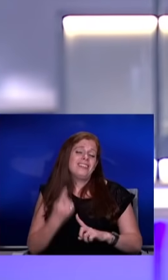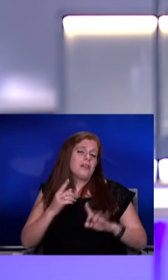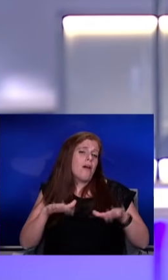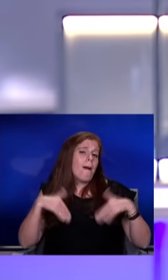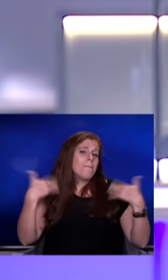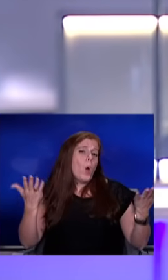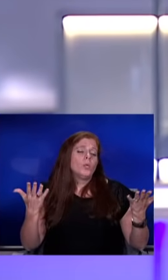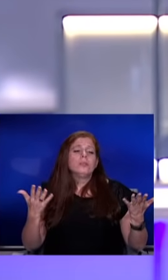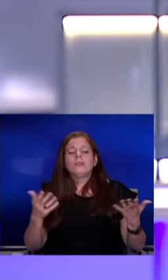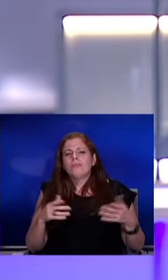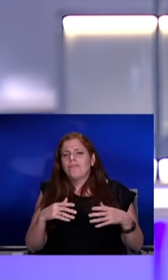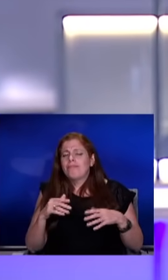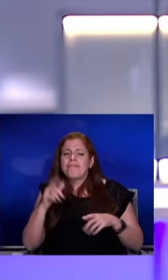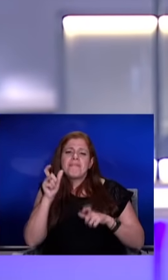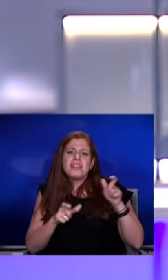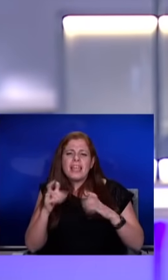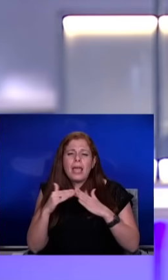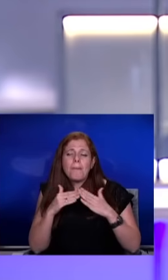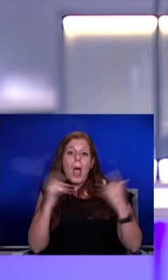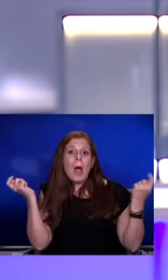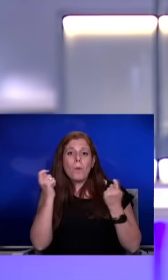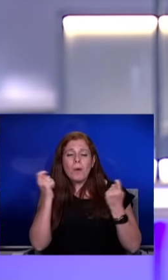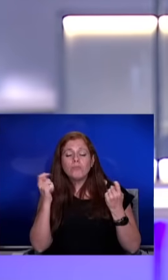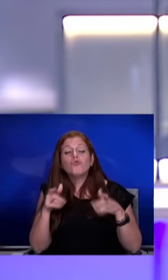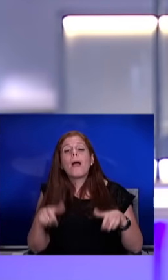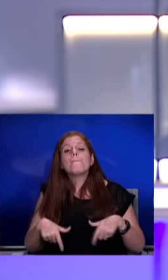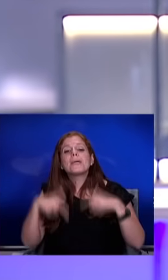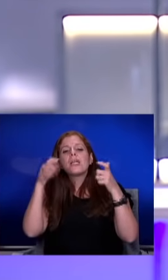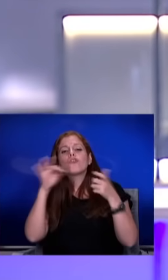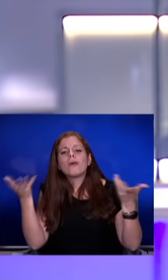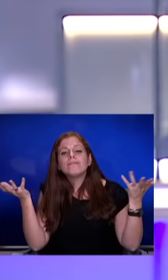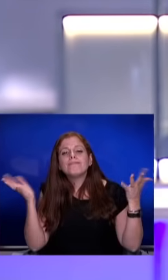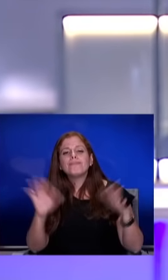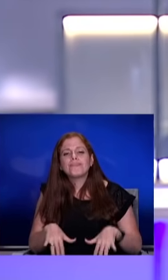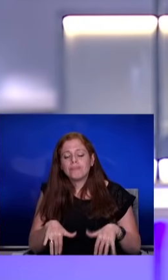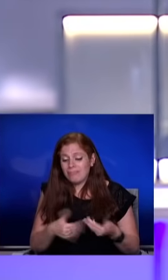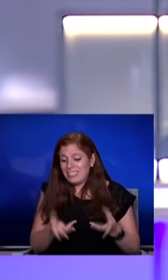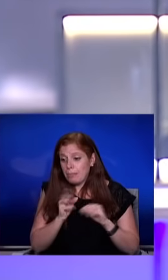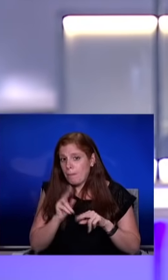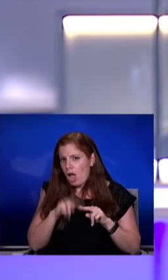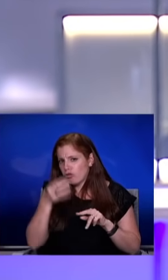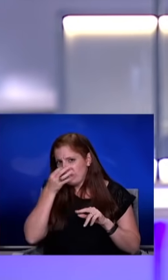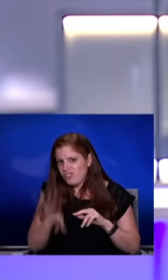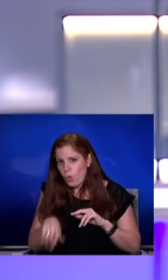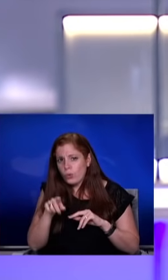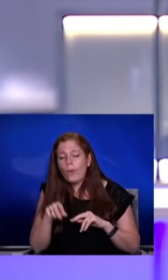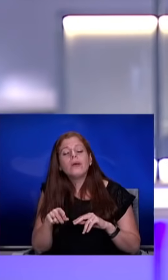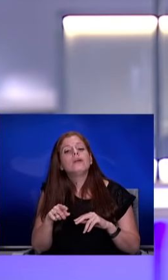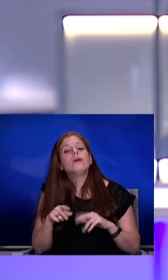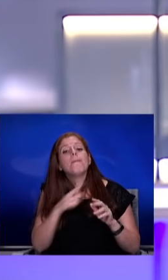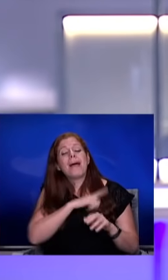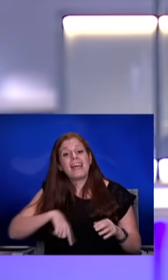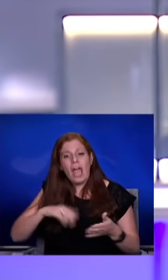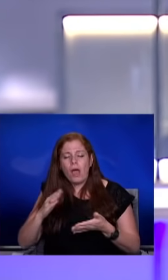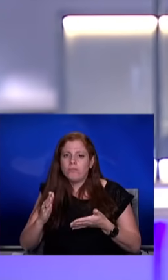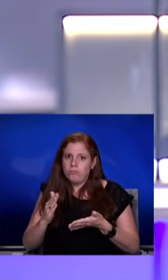הדיירים העמומים, כשבניין המגורים שלהם קרס בחולון יממה בדיוק לאחר שהתפנו ממנו. בעירייה התכוונו להרוס את הבניין הישן